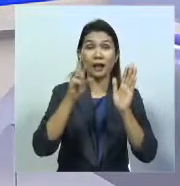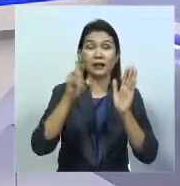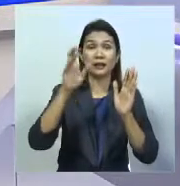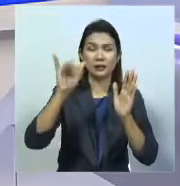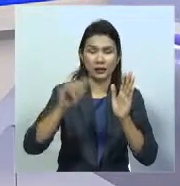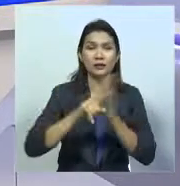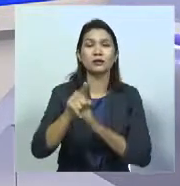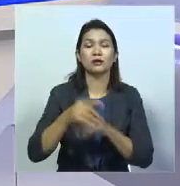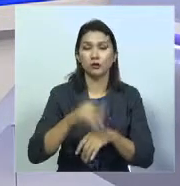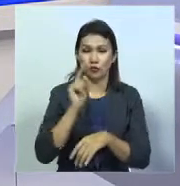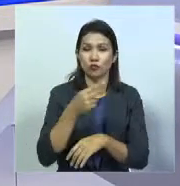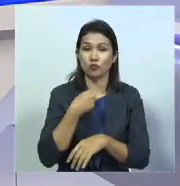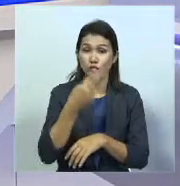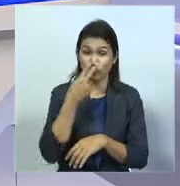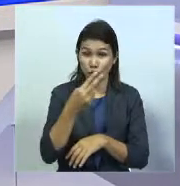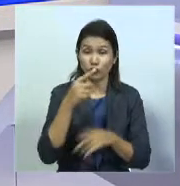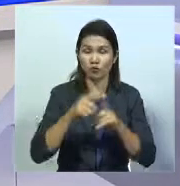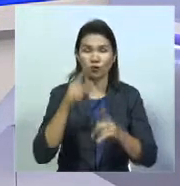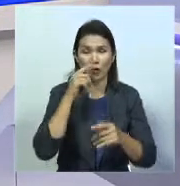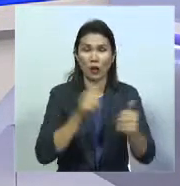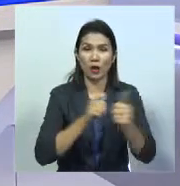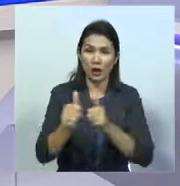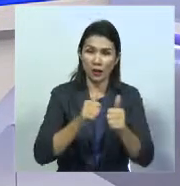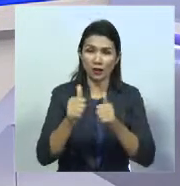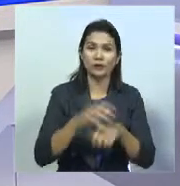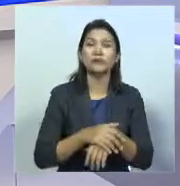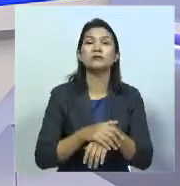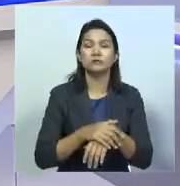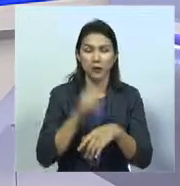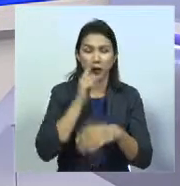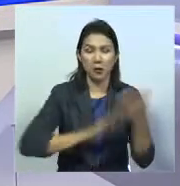คนให้ความสนใจนะครับ ใช่ค่ะคุณเป็นเวทีระดับประเทศ ครับชิงด้วยพระราชทานด้วยนะครับ